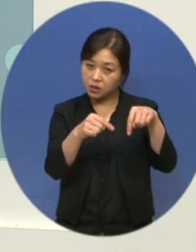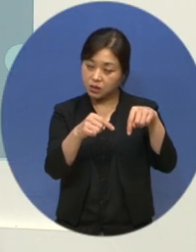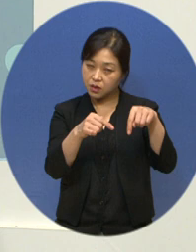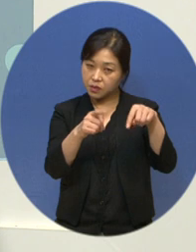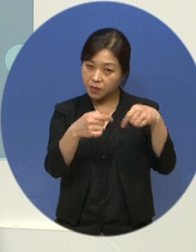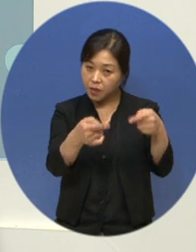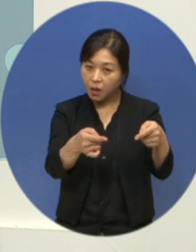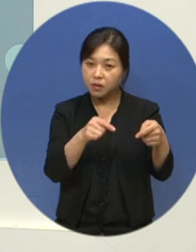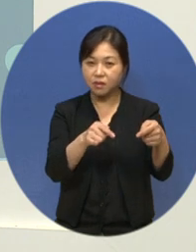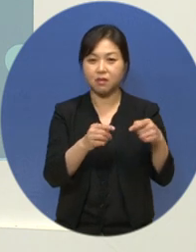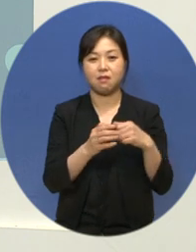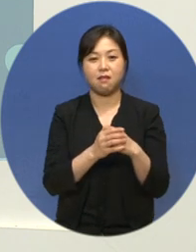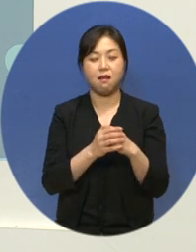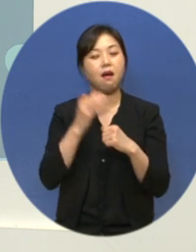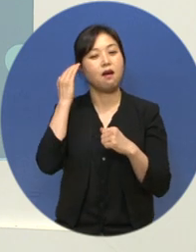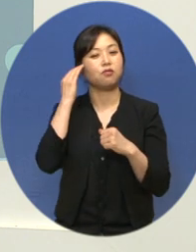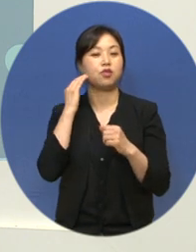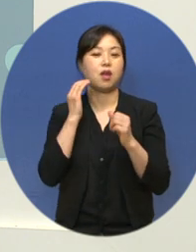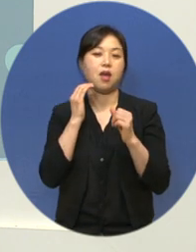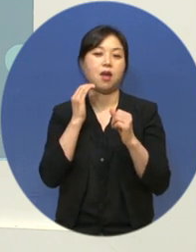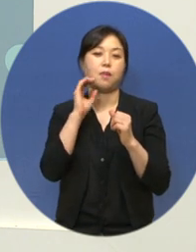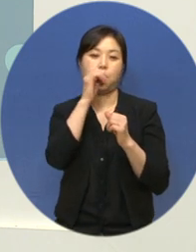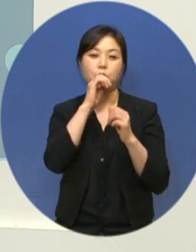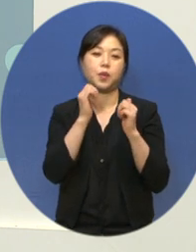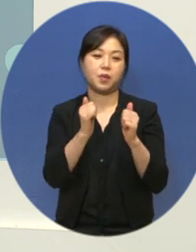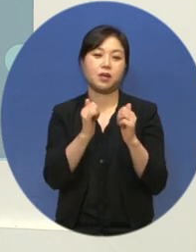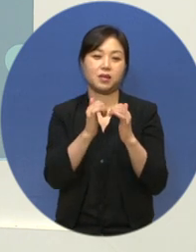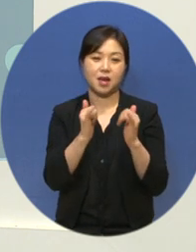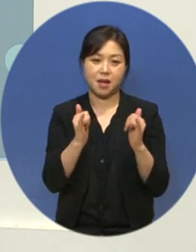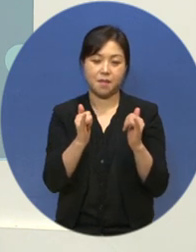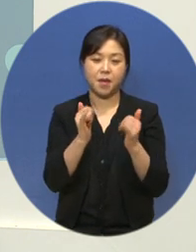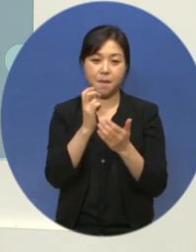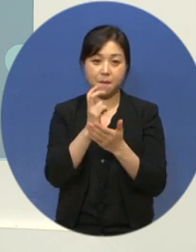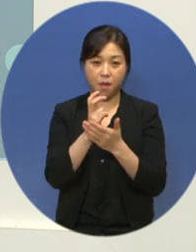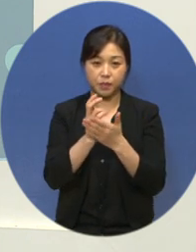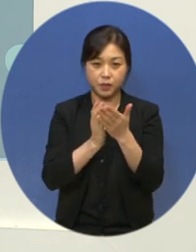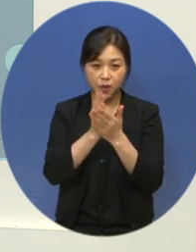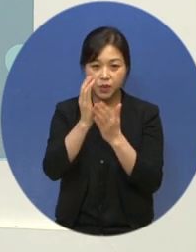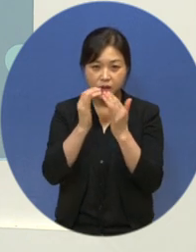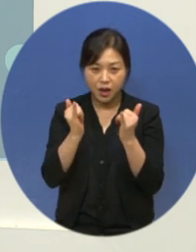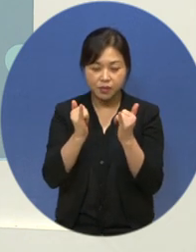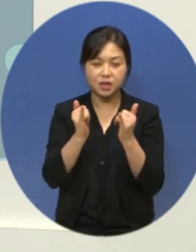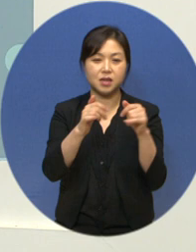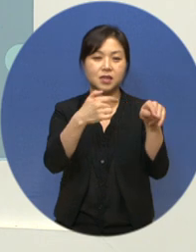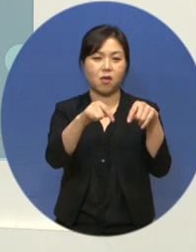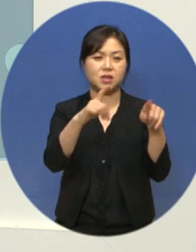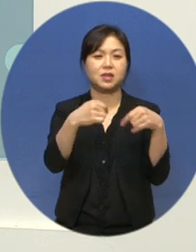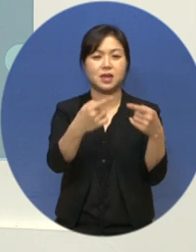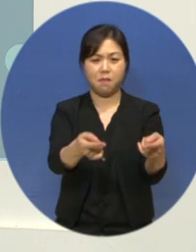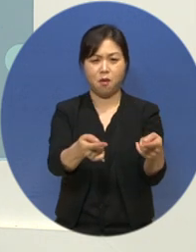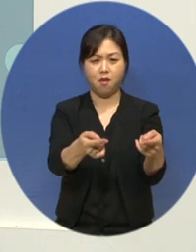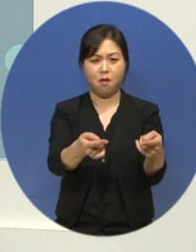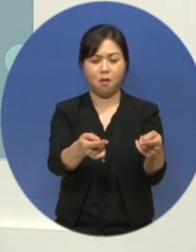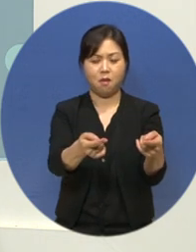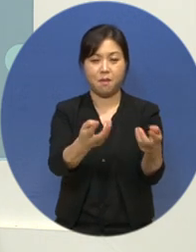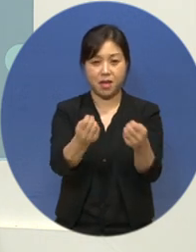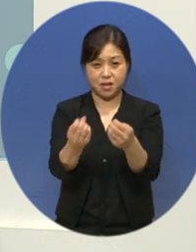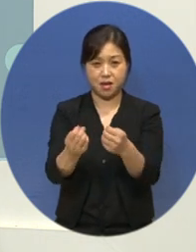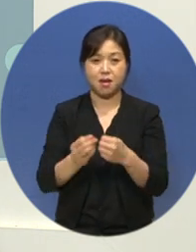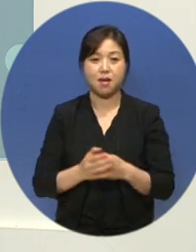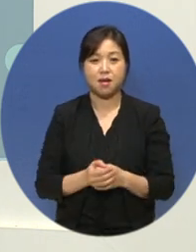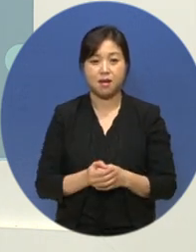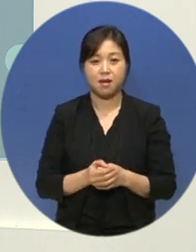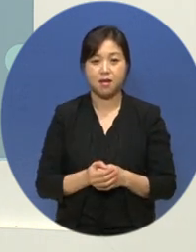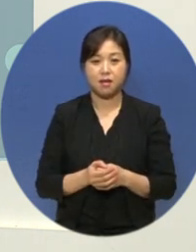변호사들이 굉장히 많은 법조계 출신들이 진출하고 있습니다 예 예 그정